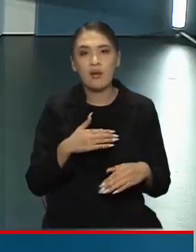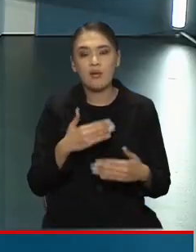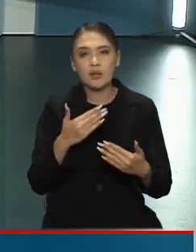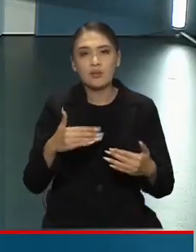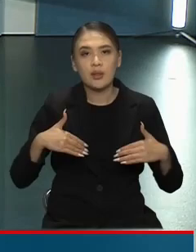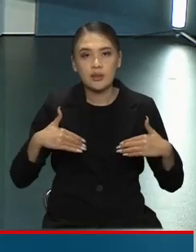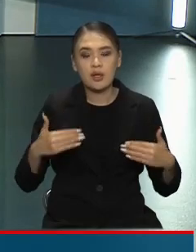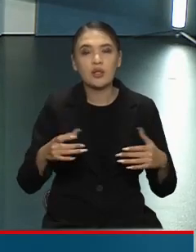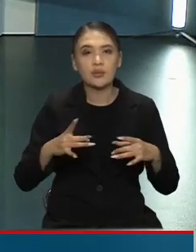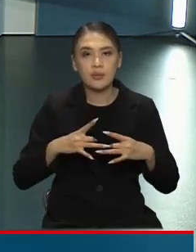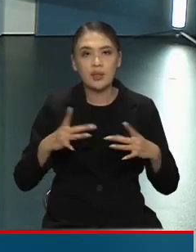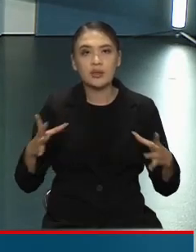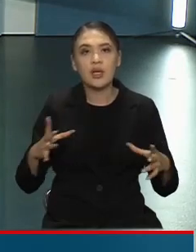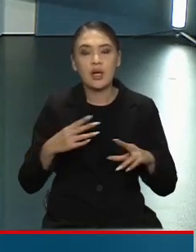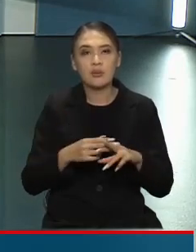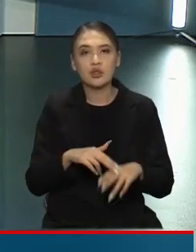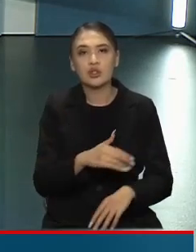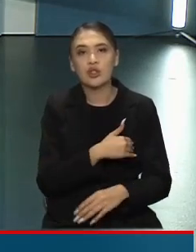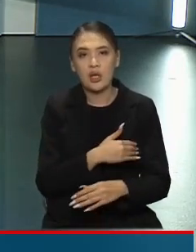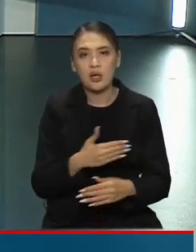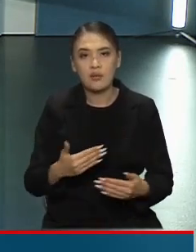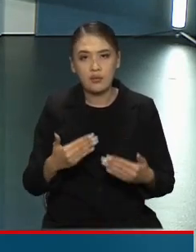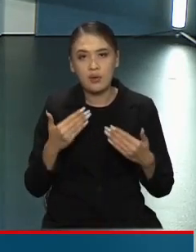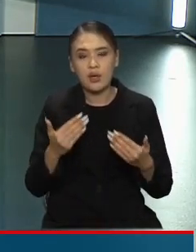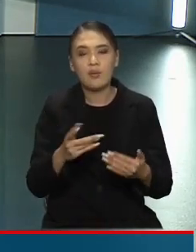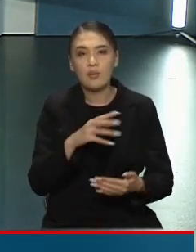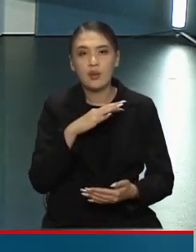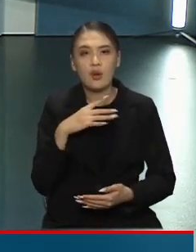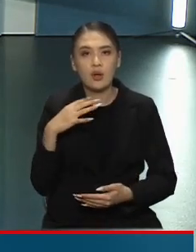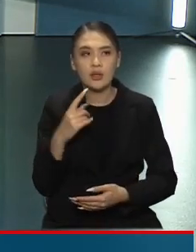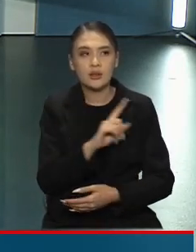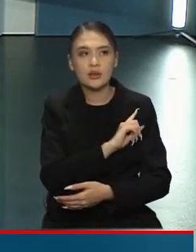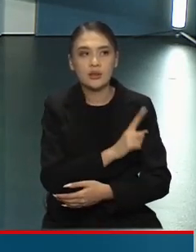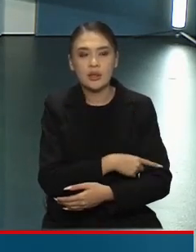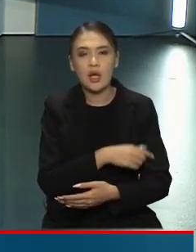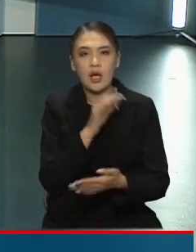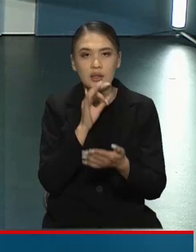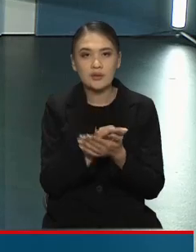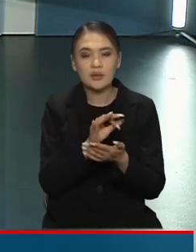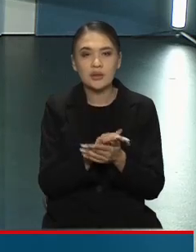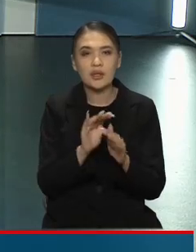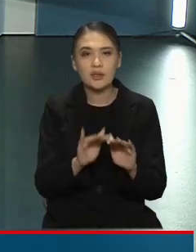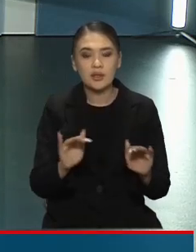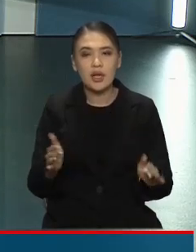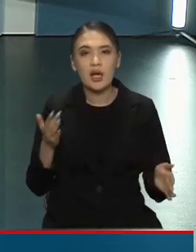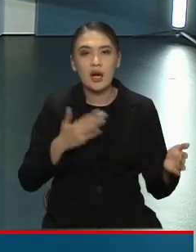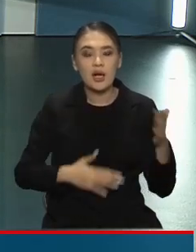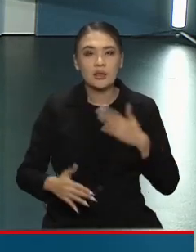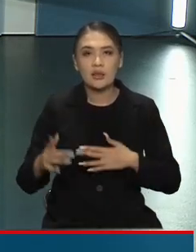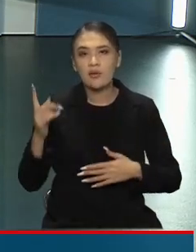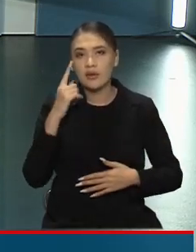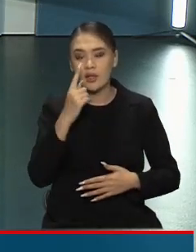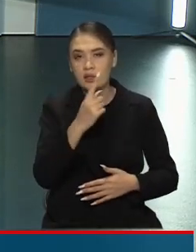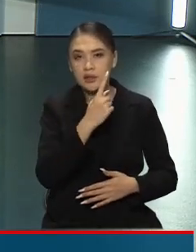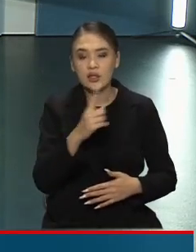поздравляю с праздником. Спасибо. С праздником. Желаю вам много сил, ответственных учеников, радости в их глазах. Пусть их